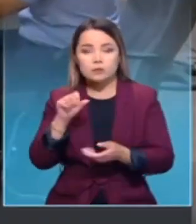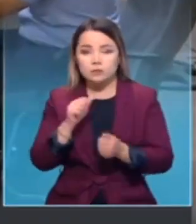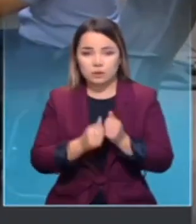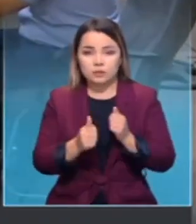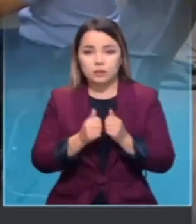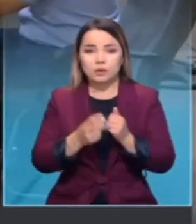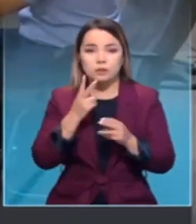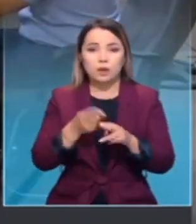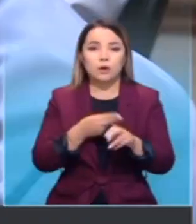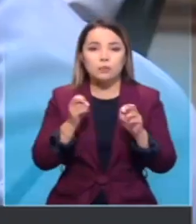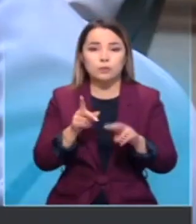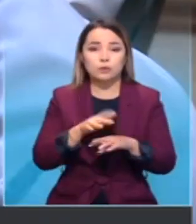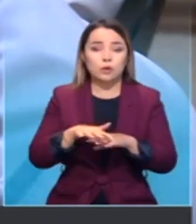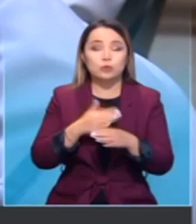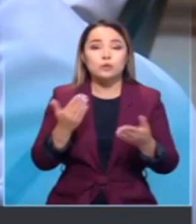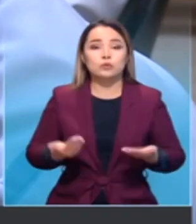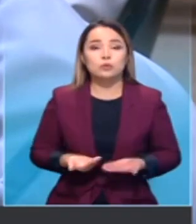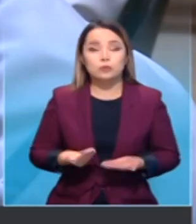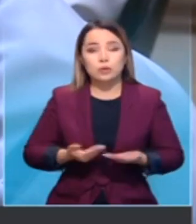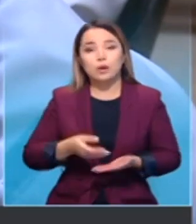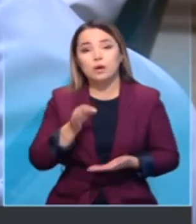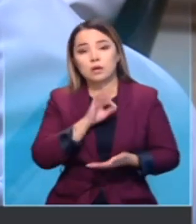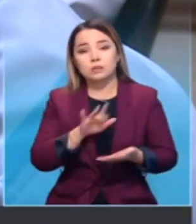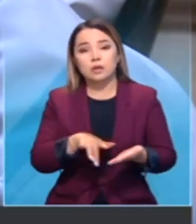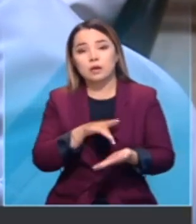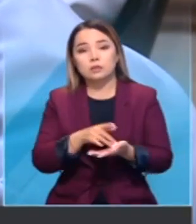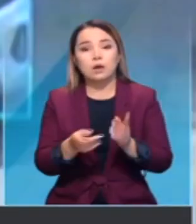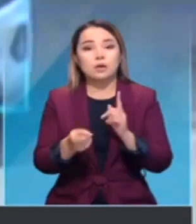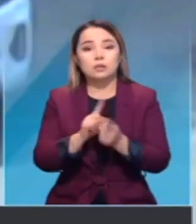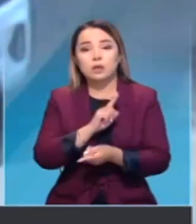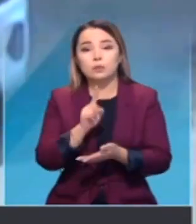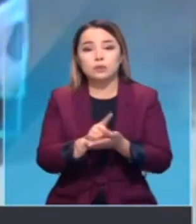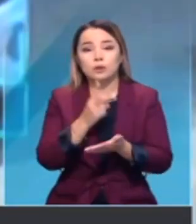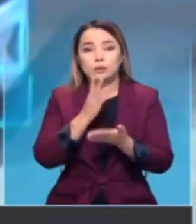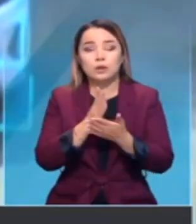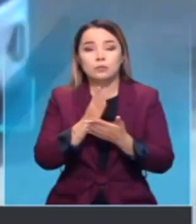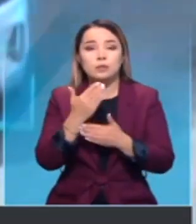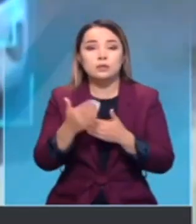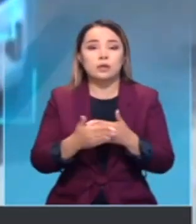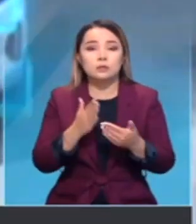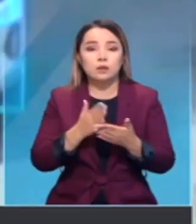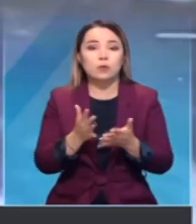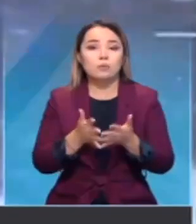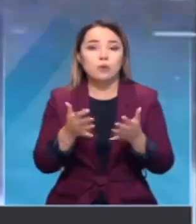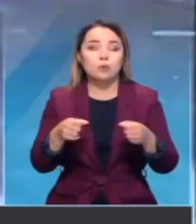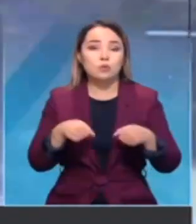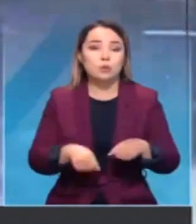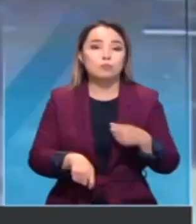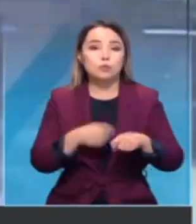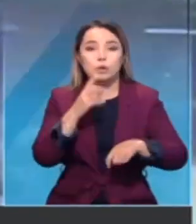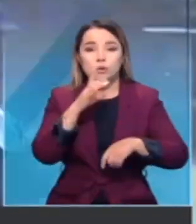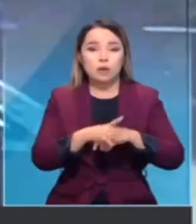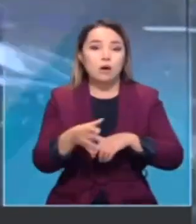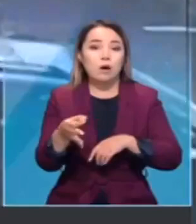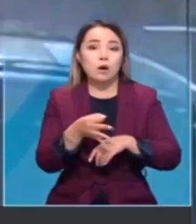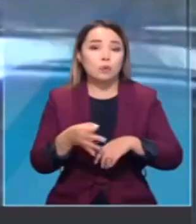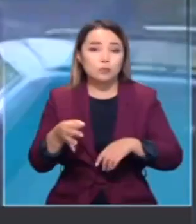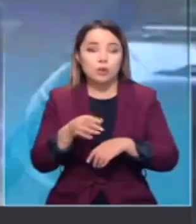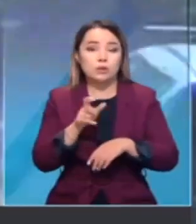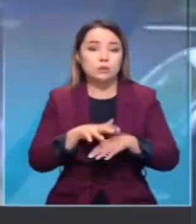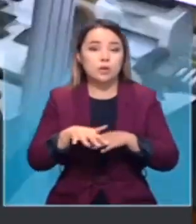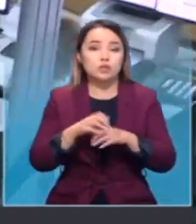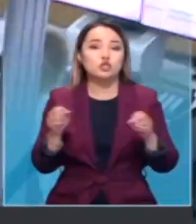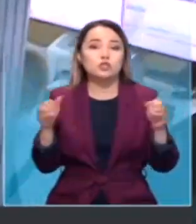Алматыны қауіпсіз тұрғындар үшін өмір сүруге қолайлы қалаға айналдыру міндеті тұр. Соның аясында ең көп құқық бұзушылық болатын аудандарда, жұрт